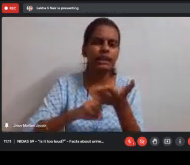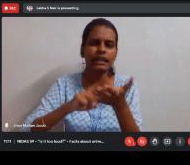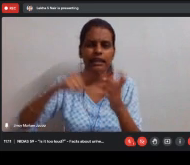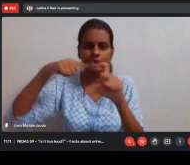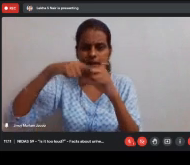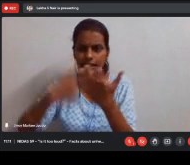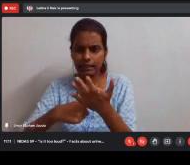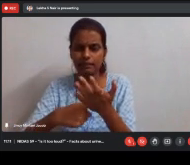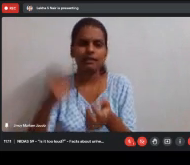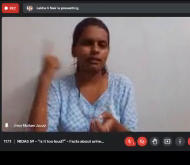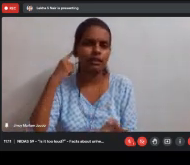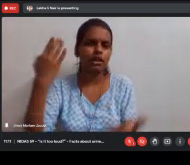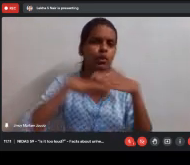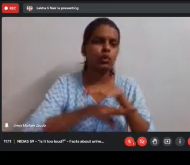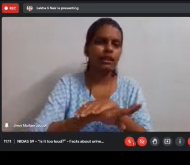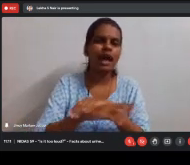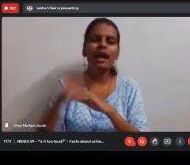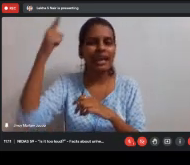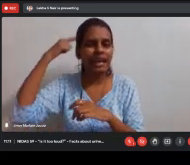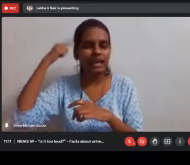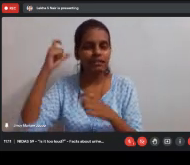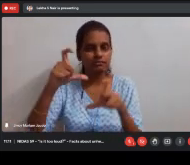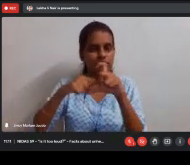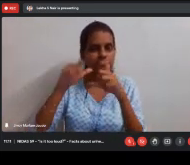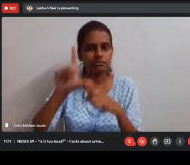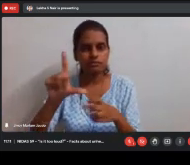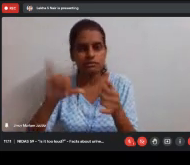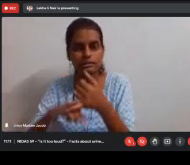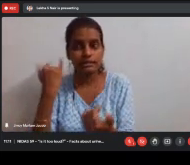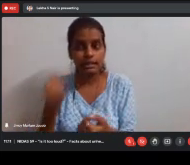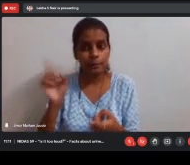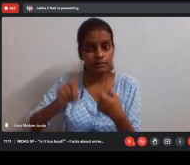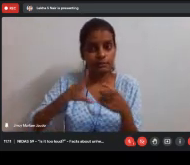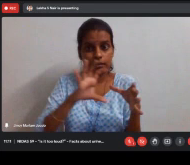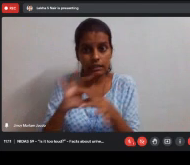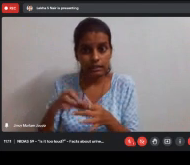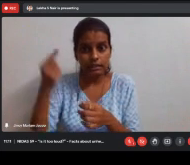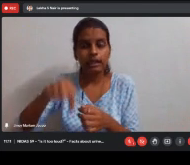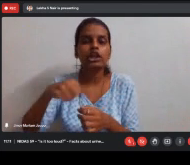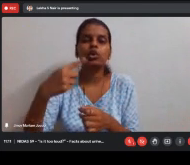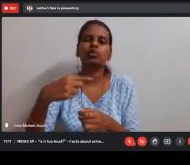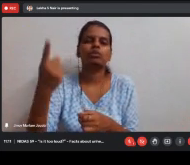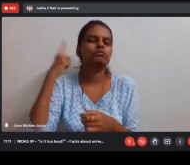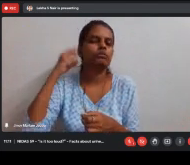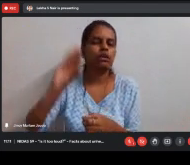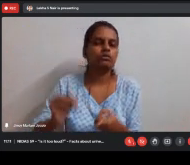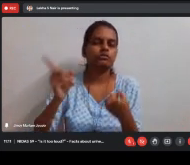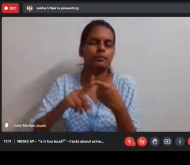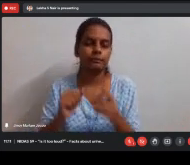എന്താണ്? നോയിസ് ഇൻഡ്യൂസ് ഹിയറിംഗ് ലോസ് എന്ന് പറഞ്ഞു കഴിഞ്ഞാൽ നമ്മൾ അമിതമായി ശബ്ദം കേൾക്കുമ്പോൾ നമുക്ക് കോക്ലിയയ്ക്കകത്ത്